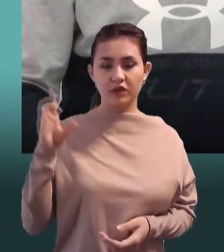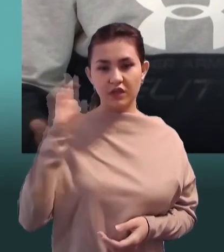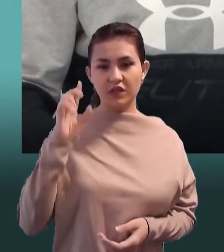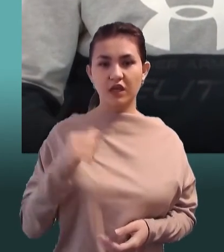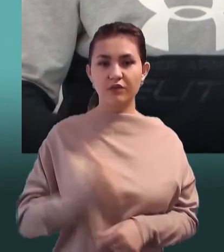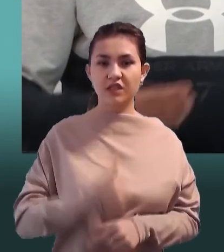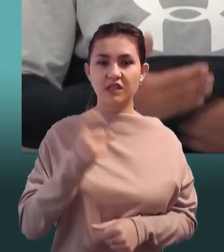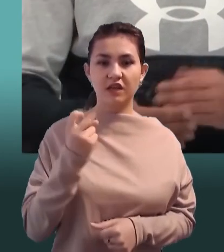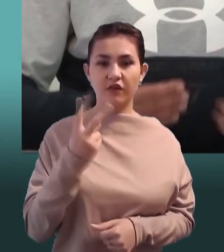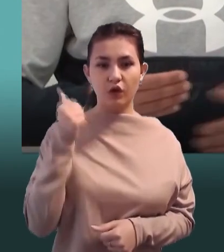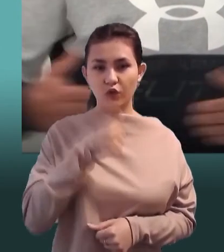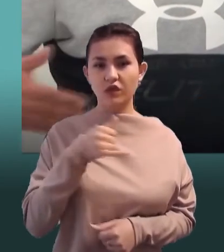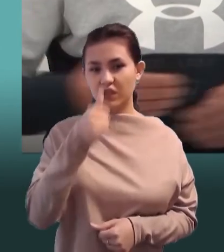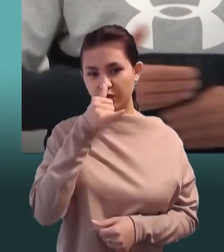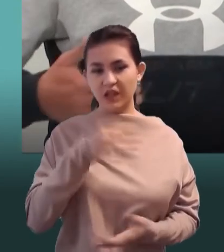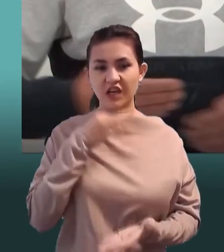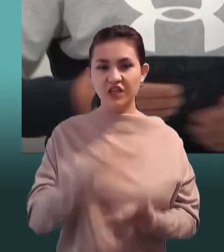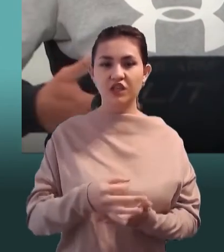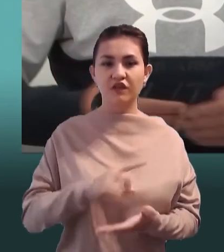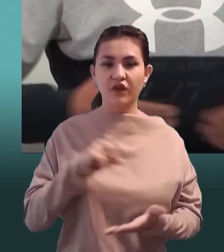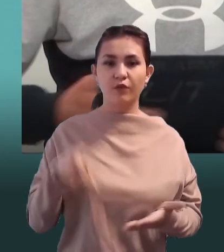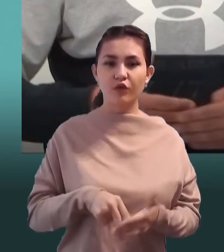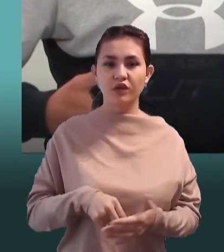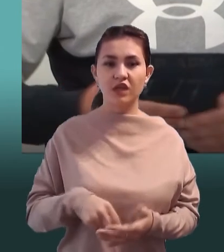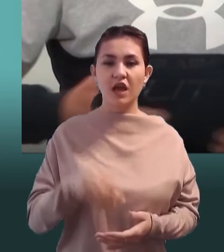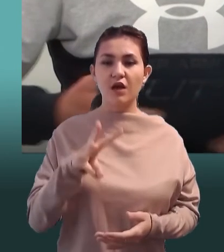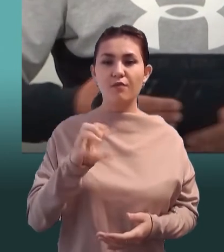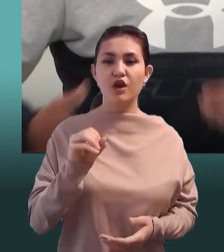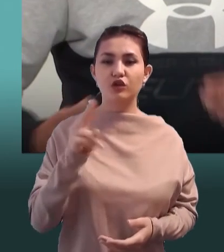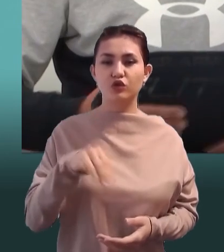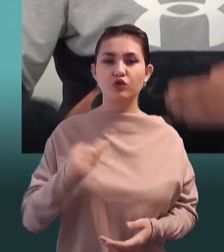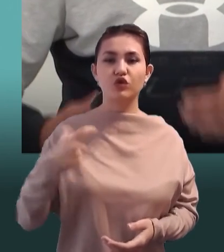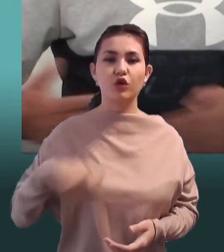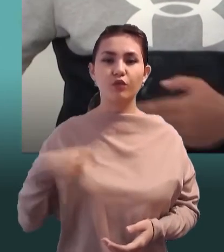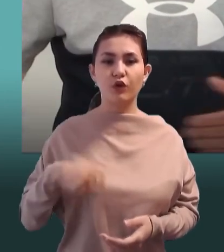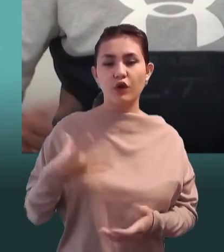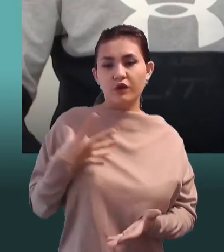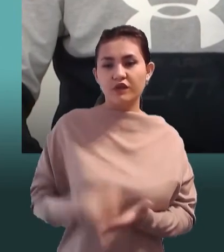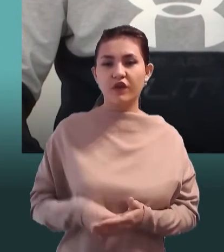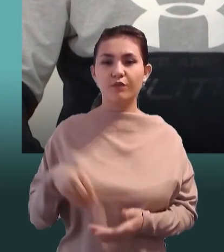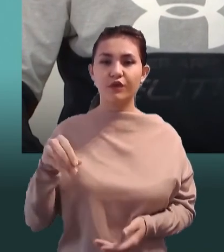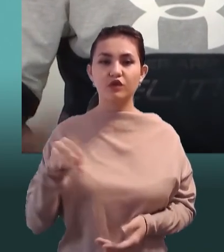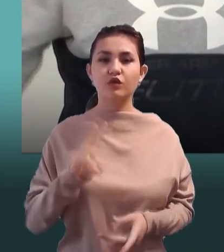смогла, ну, решить этот вопрос просто между собой, у себя, в своей песочнице, кому